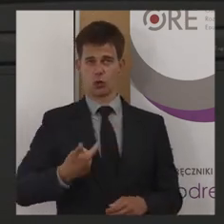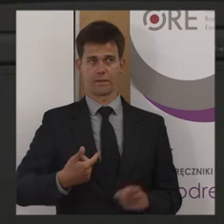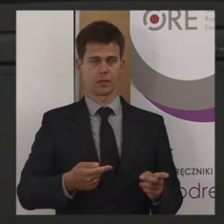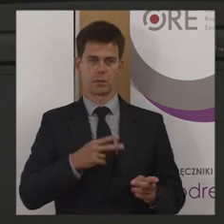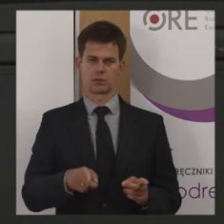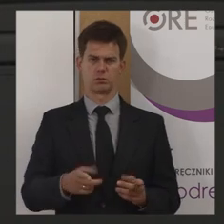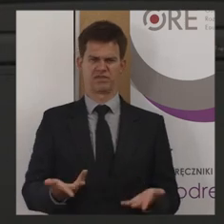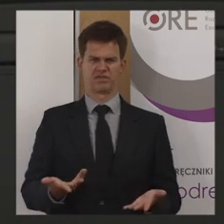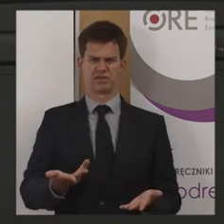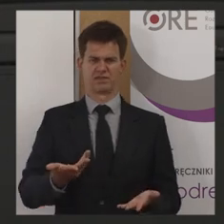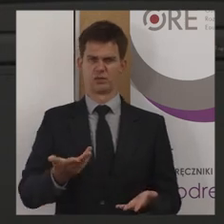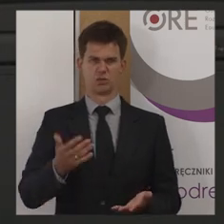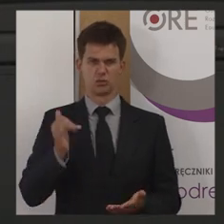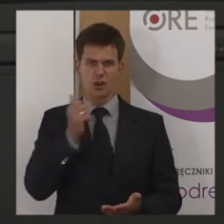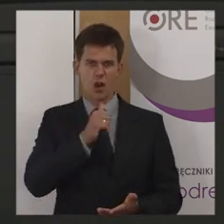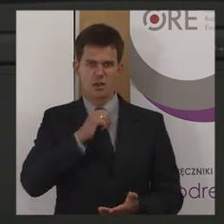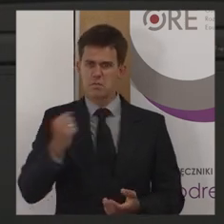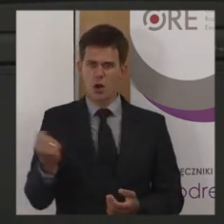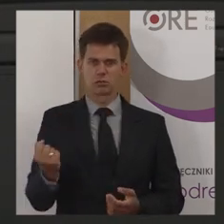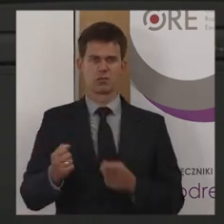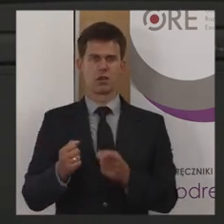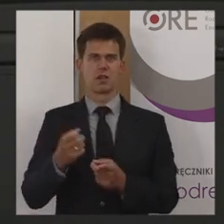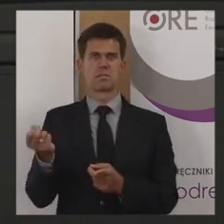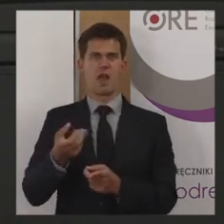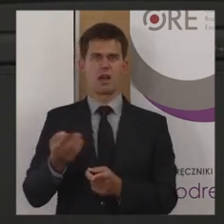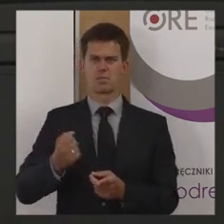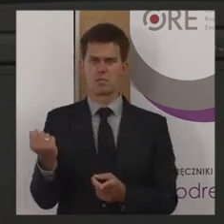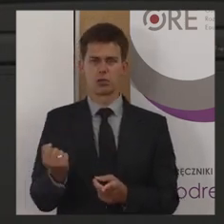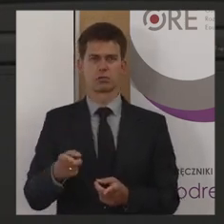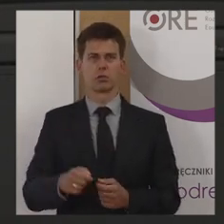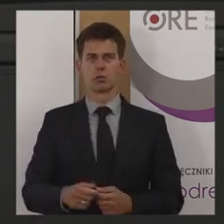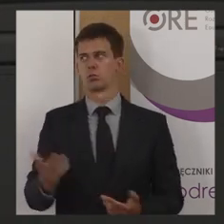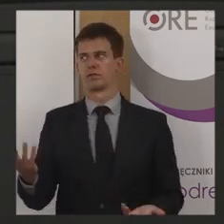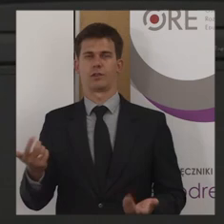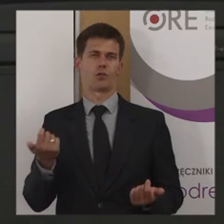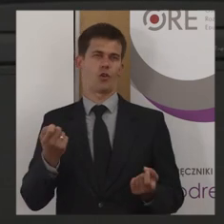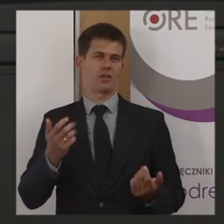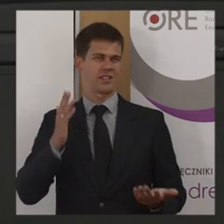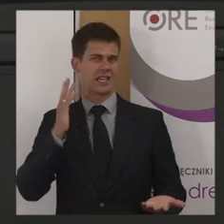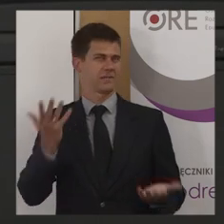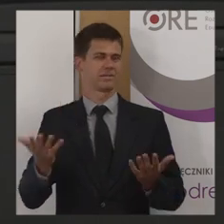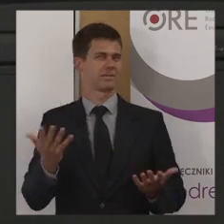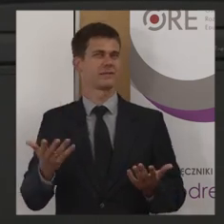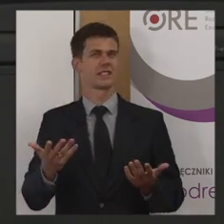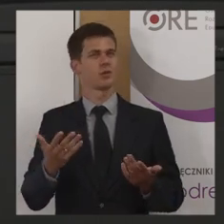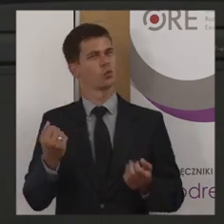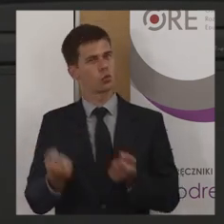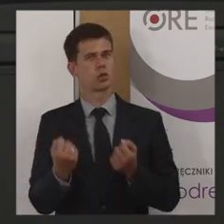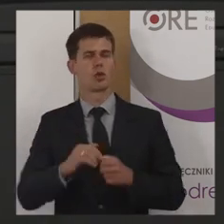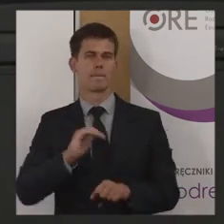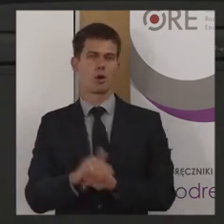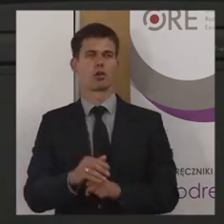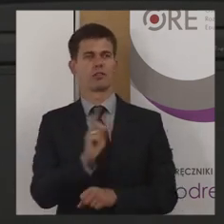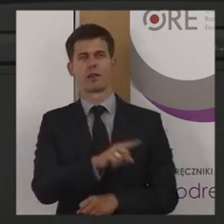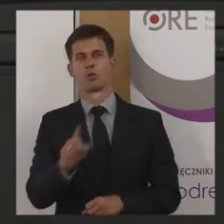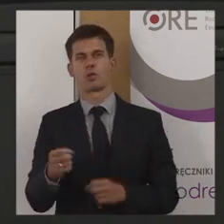pełnię tego. Być może to jest przykład nie najlepszy, taki wymyślony, który przyszedł mi do głowy teraz na szybko, ale nie neguję,